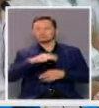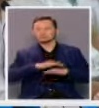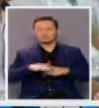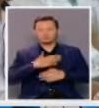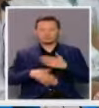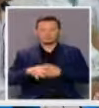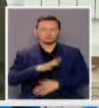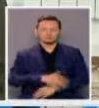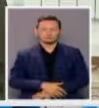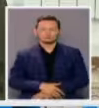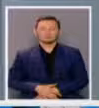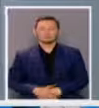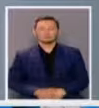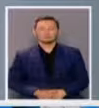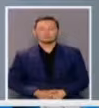зрители